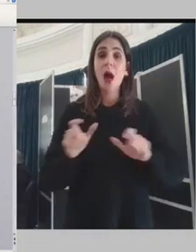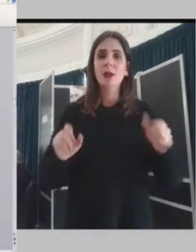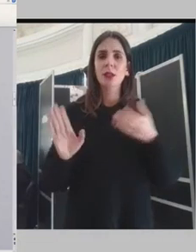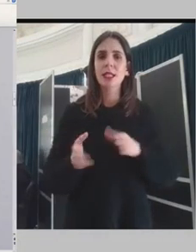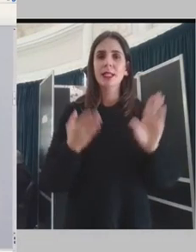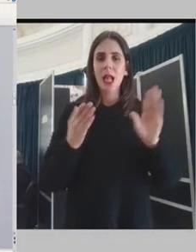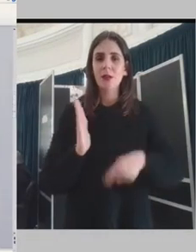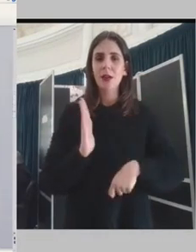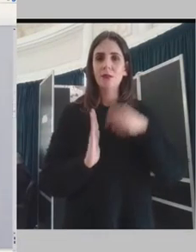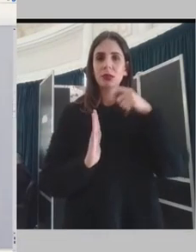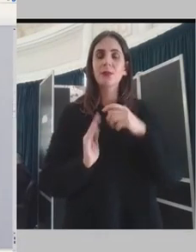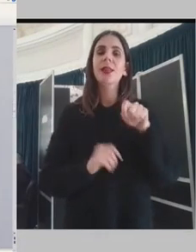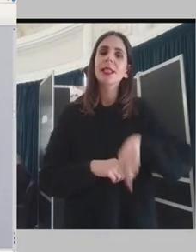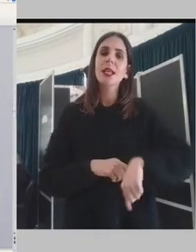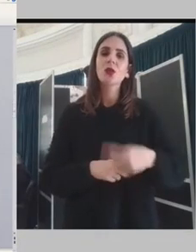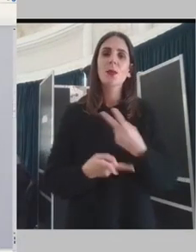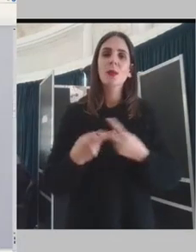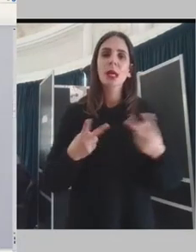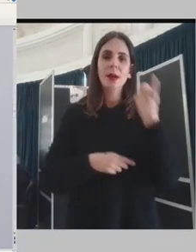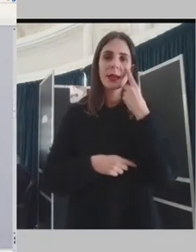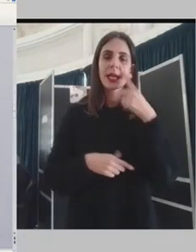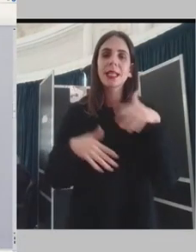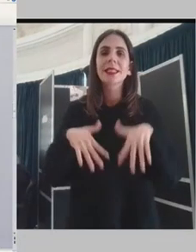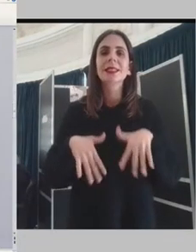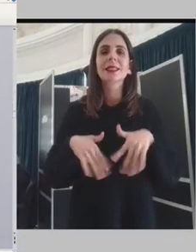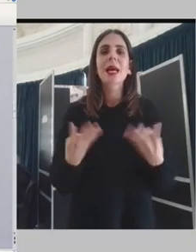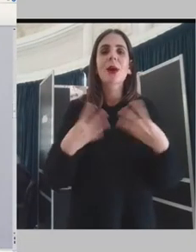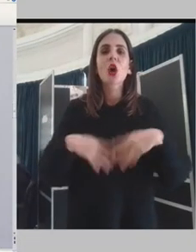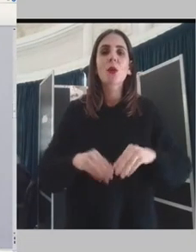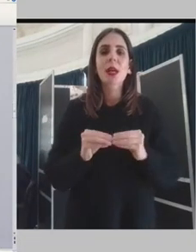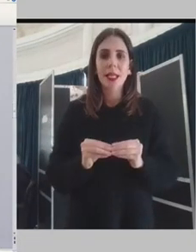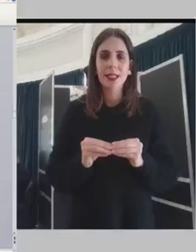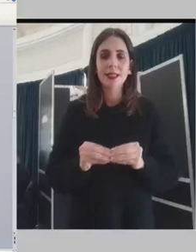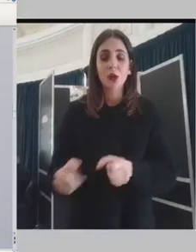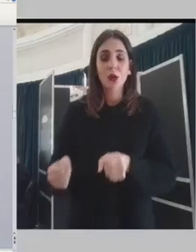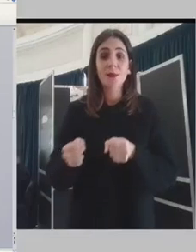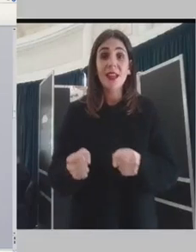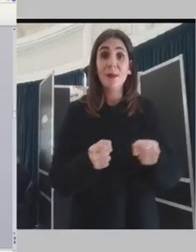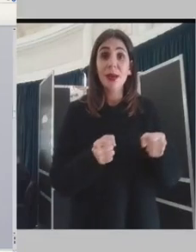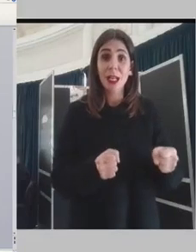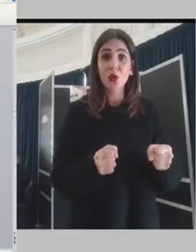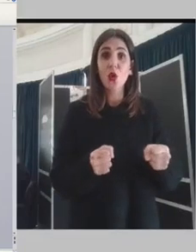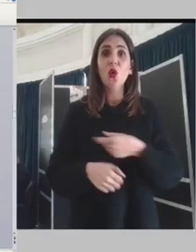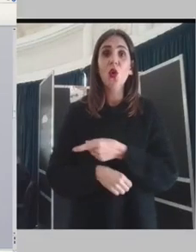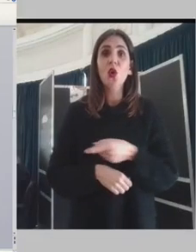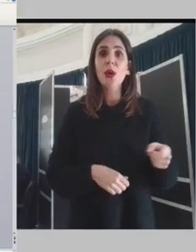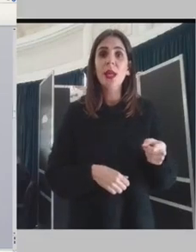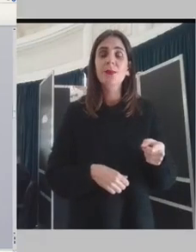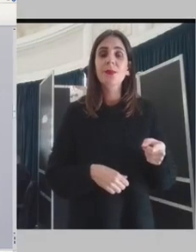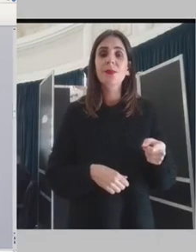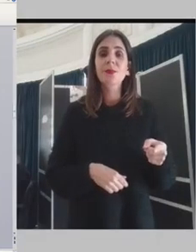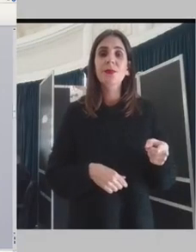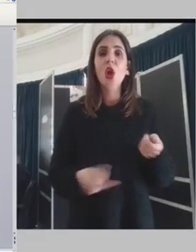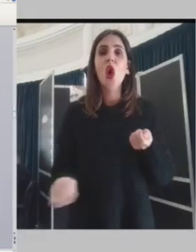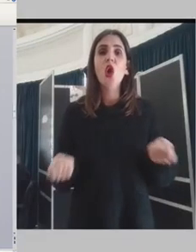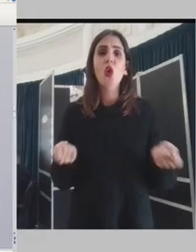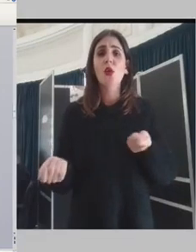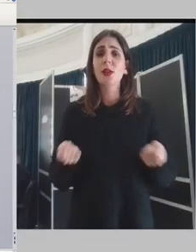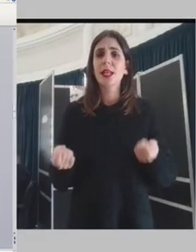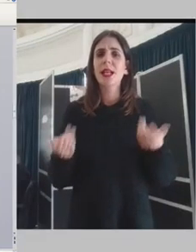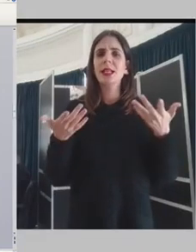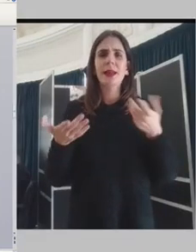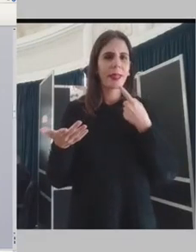com'è organizzato il sistema. I defibrillatori sono coordinati, ve l'avevo detto all'inizio,